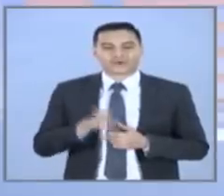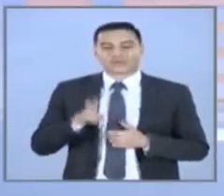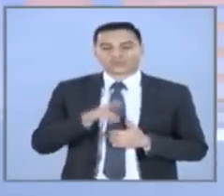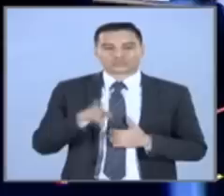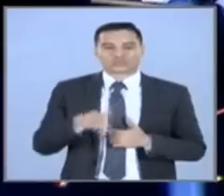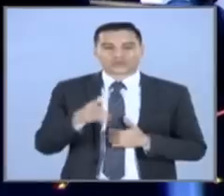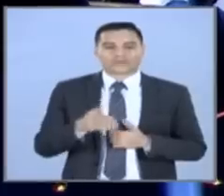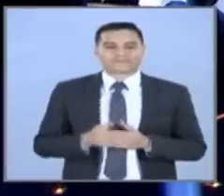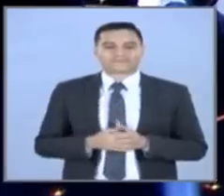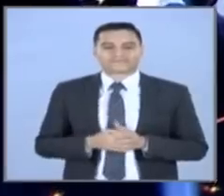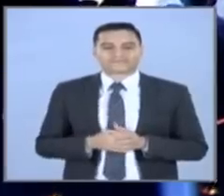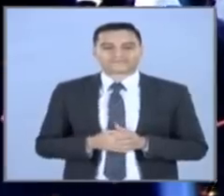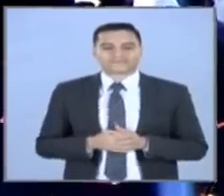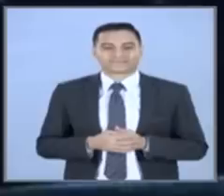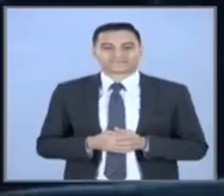والسؤال هو: